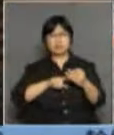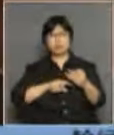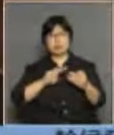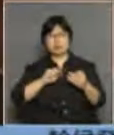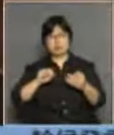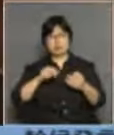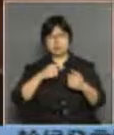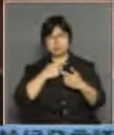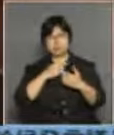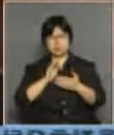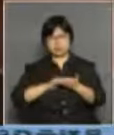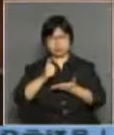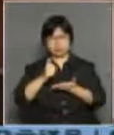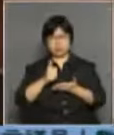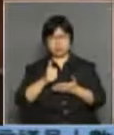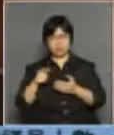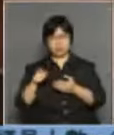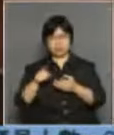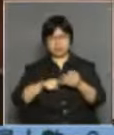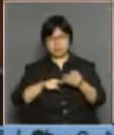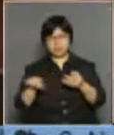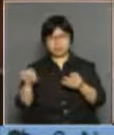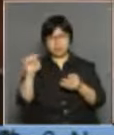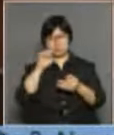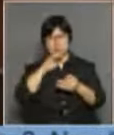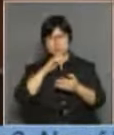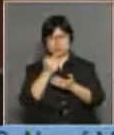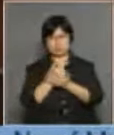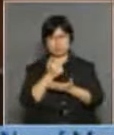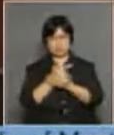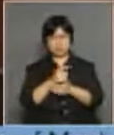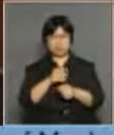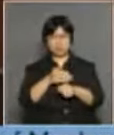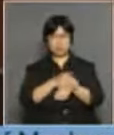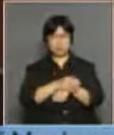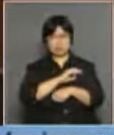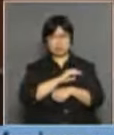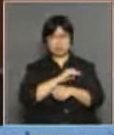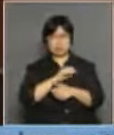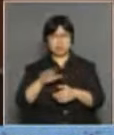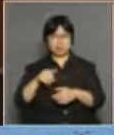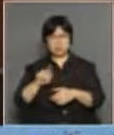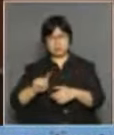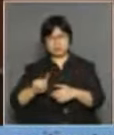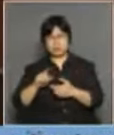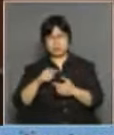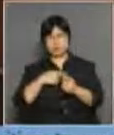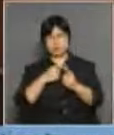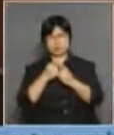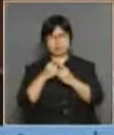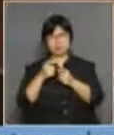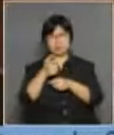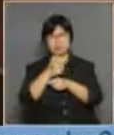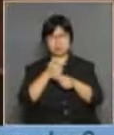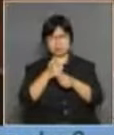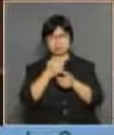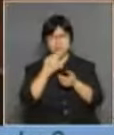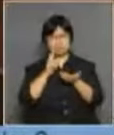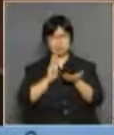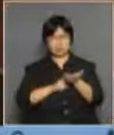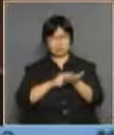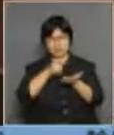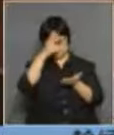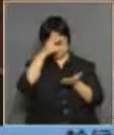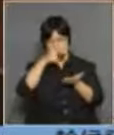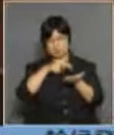主史迪格里茲強調，社會資本是源於公民對政治和經濟體系的信任，要維